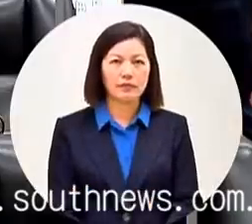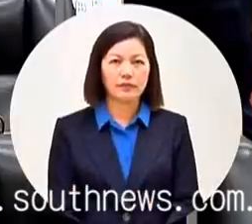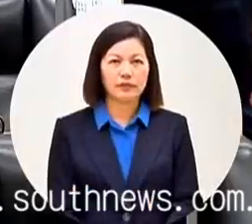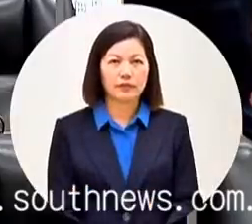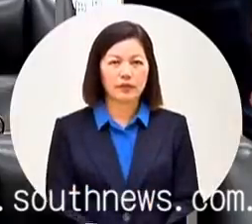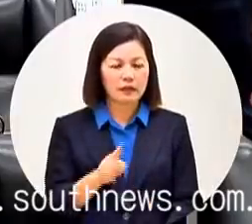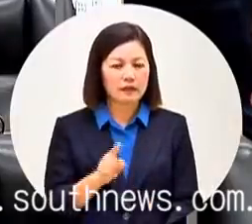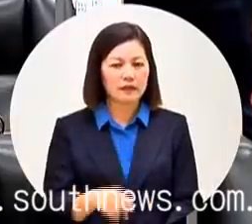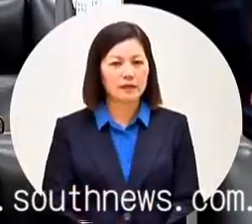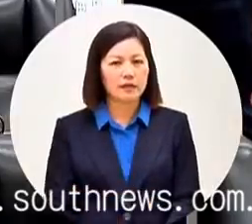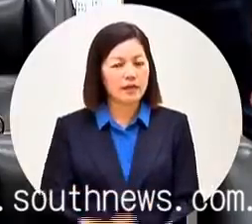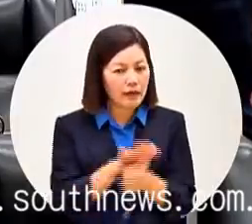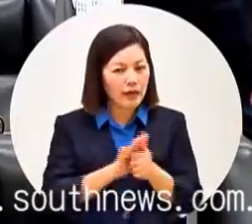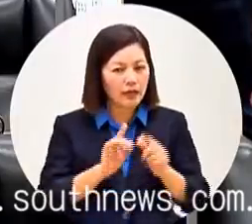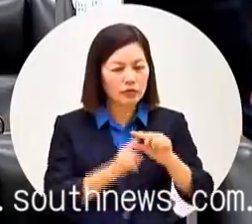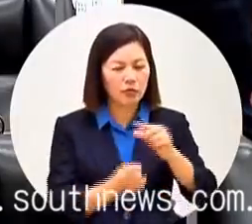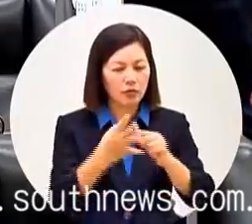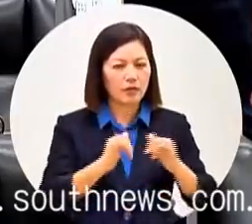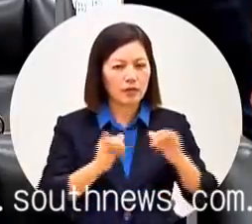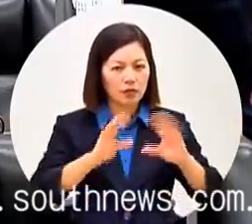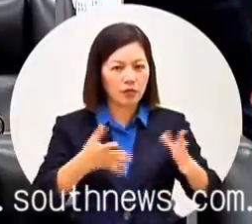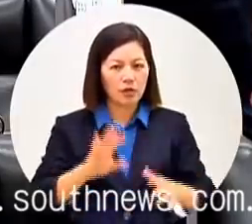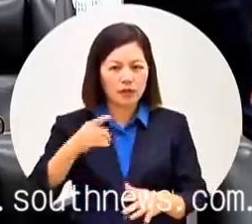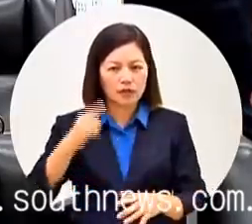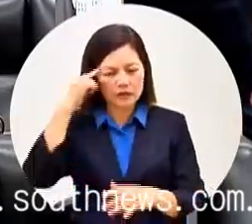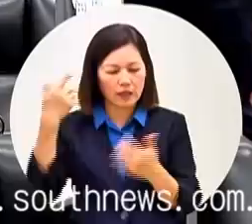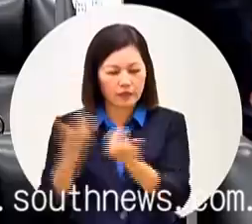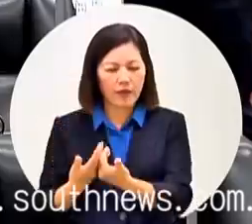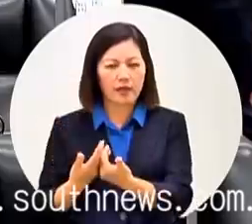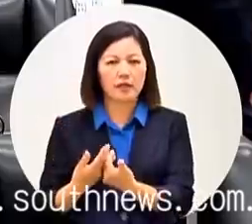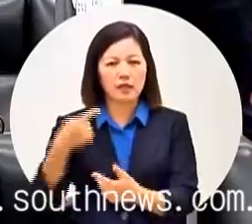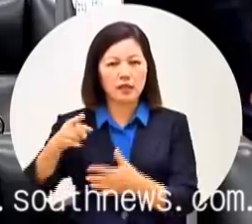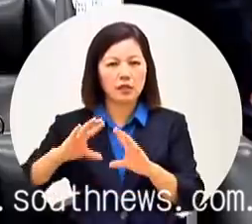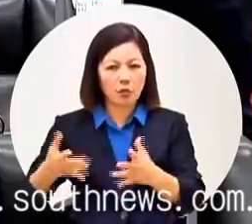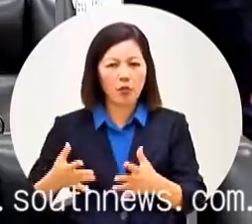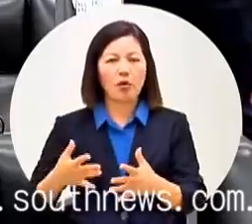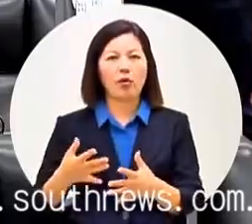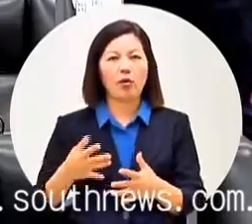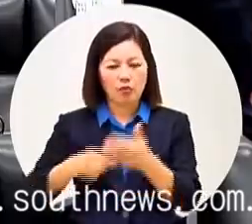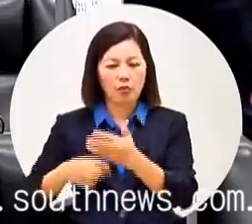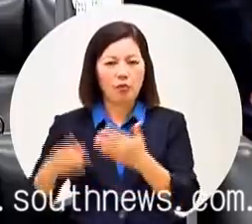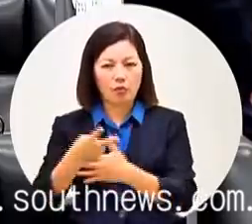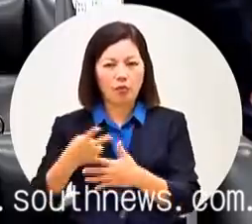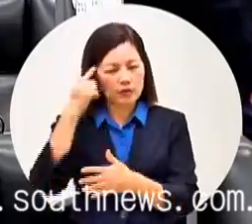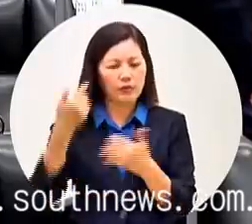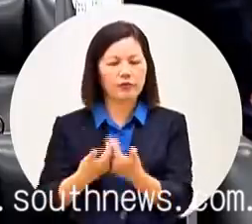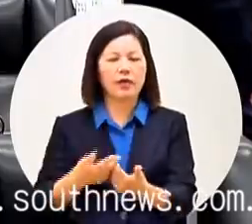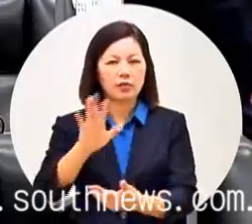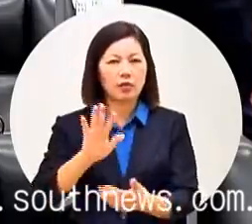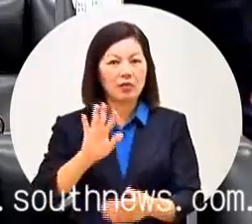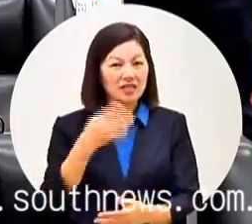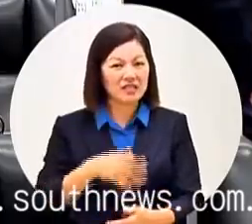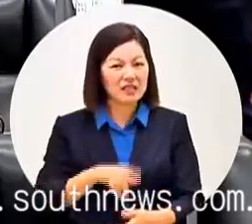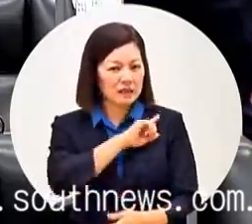深爱中华民国，但是你也反对一国两制。可是您的一言一行，在中国的种种的